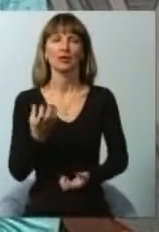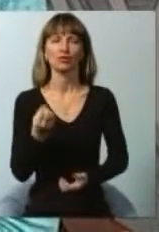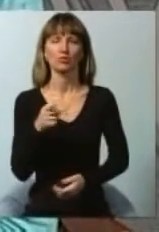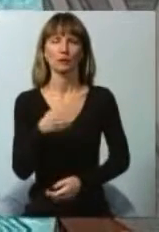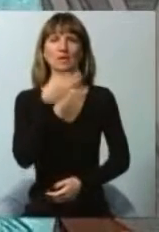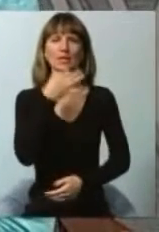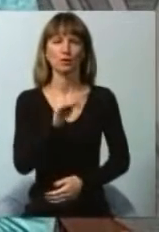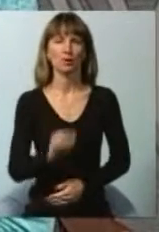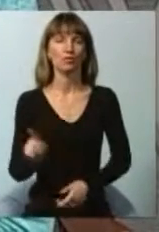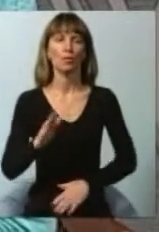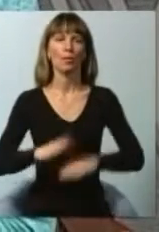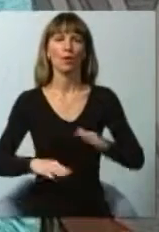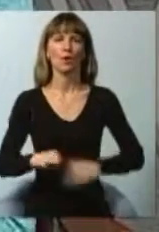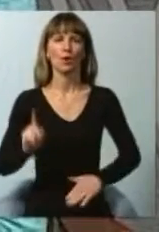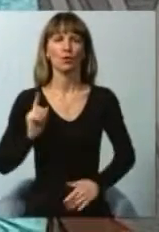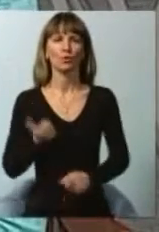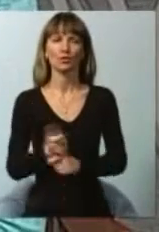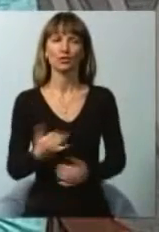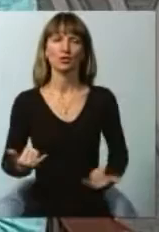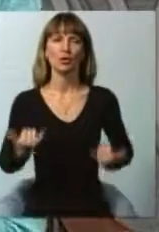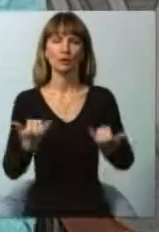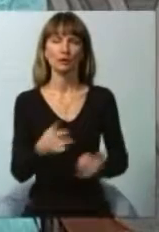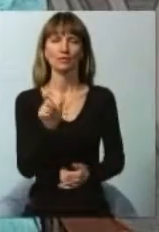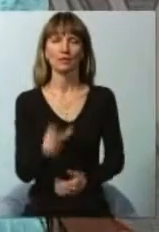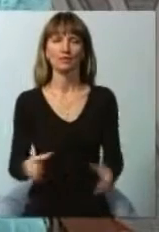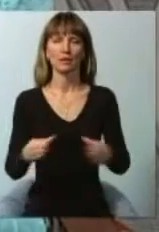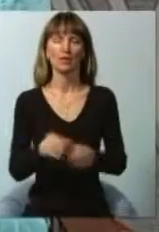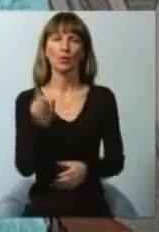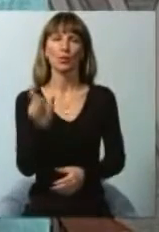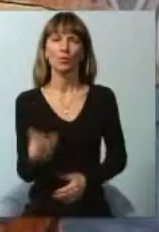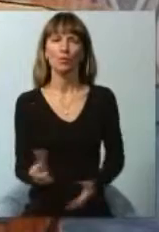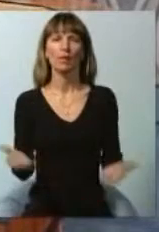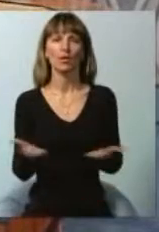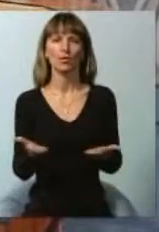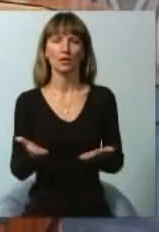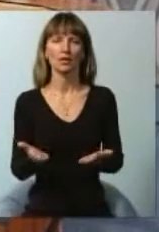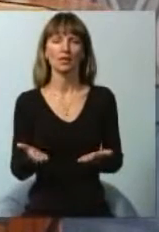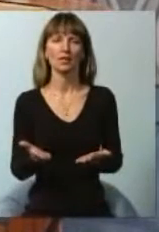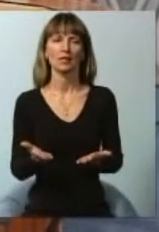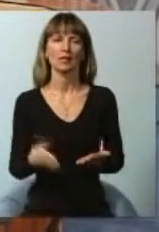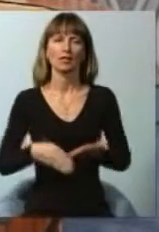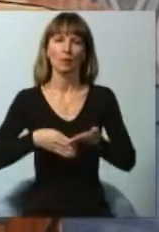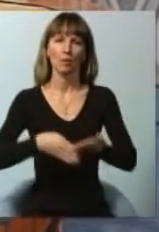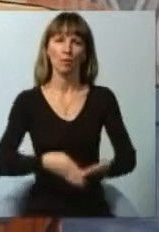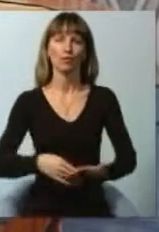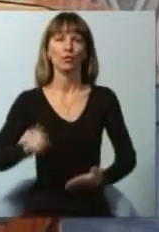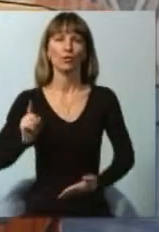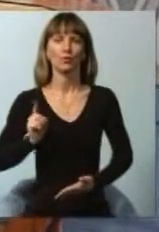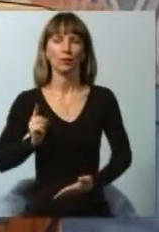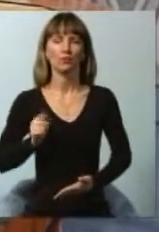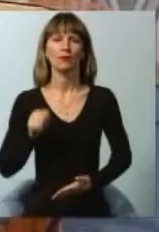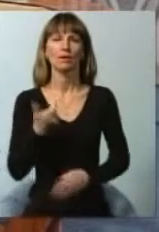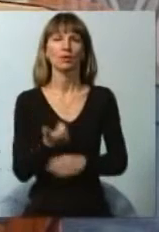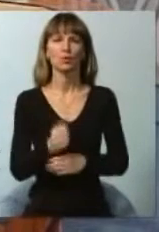скажу, Іва Малята, що професія охоронця, вона дуже шанується у суспільстві. Люди, котрим допомагають охоронці, вони